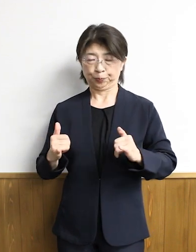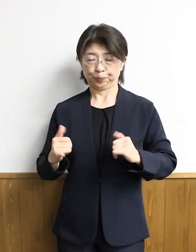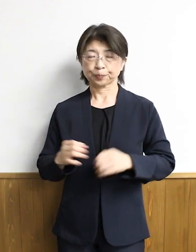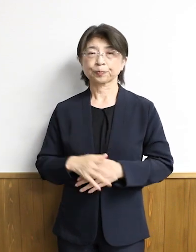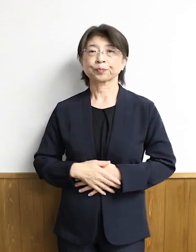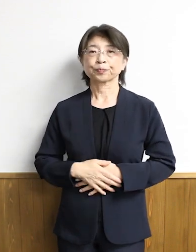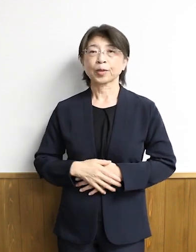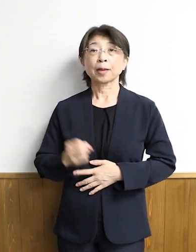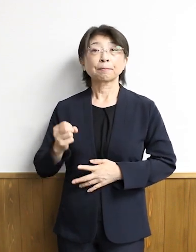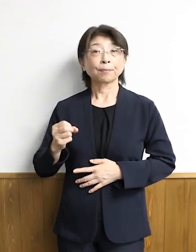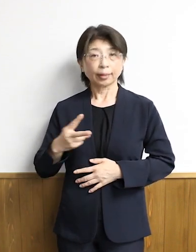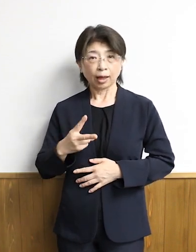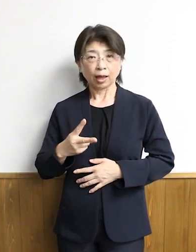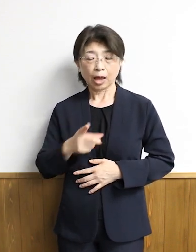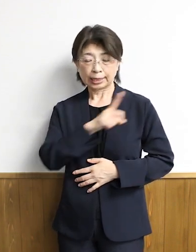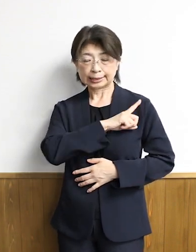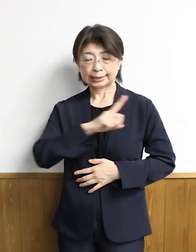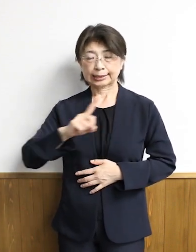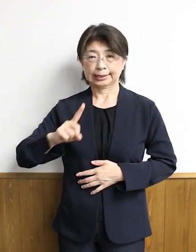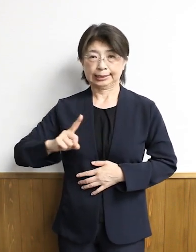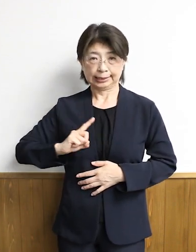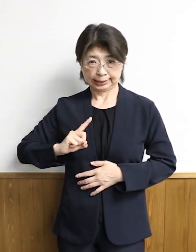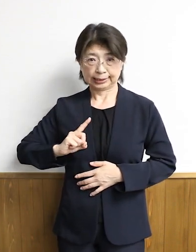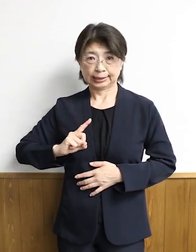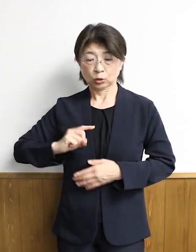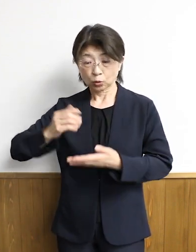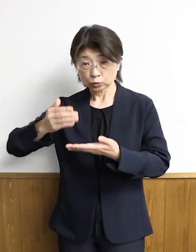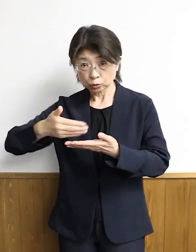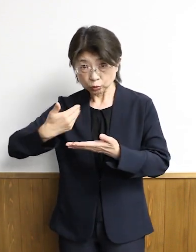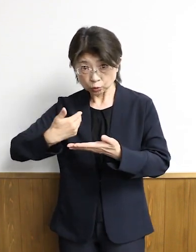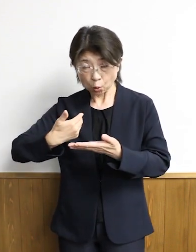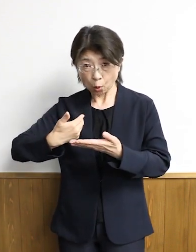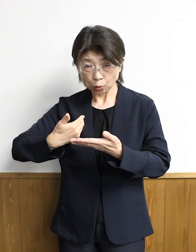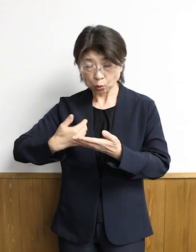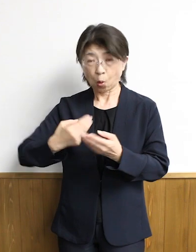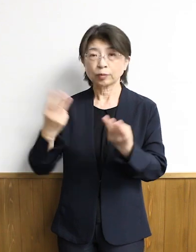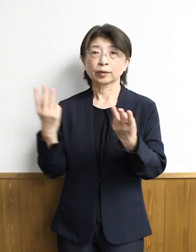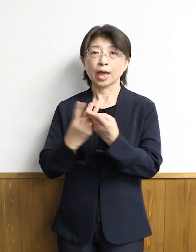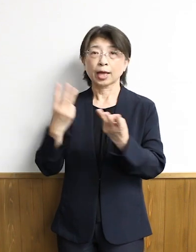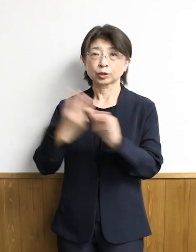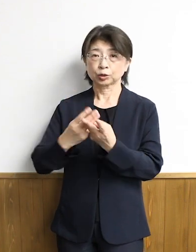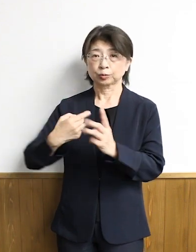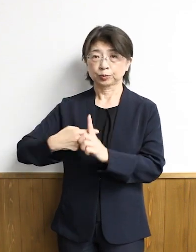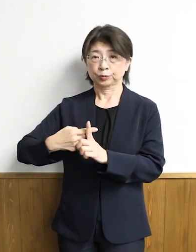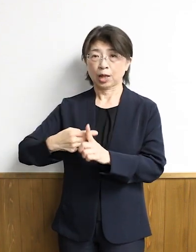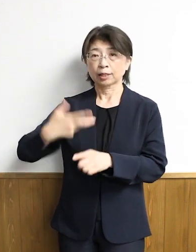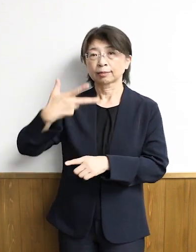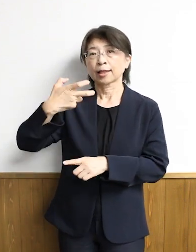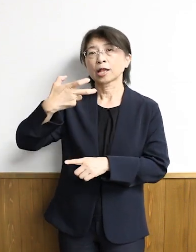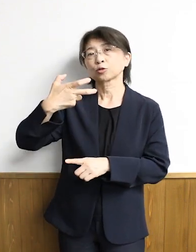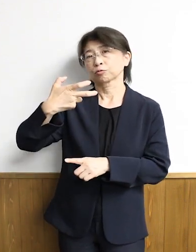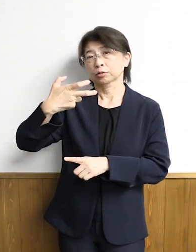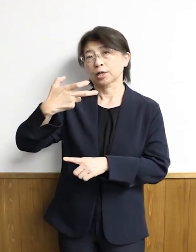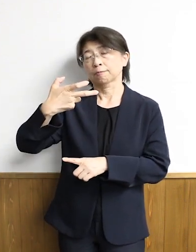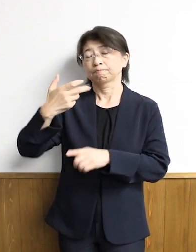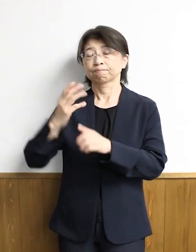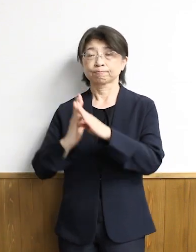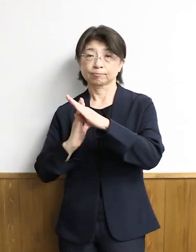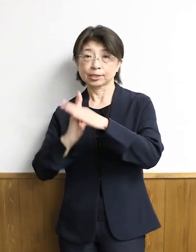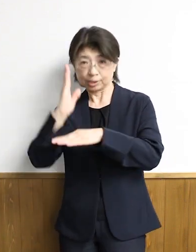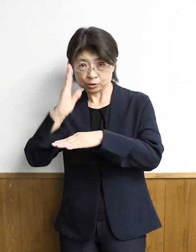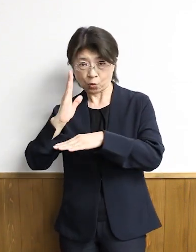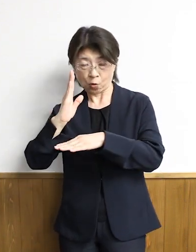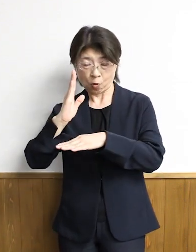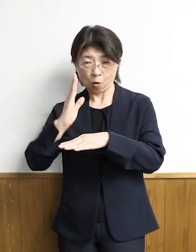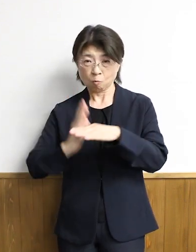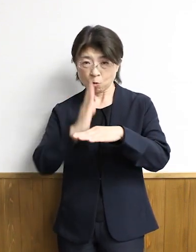合総健康点数70点以上を7日以上達成した方へ000